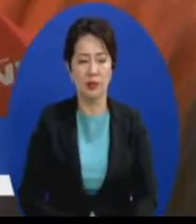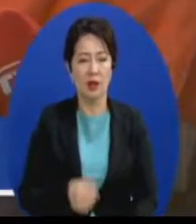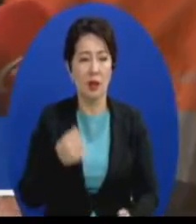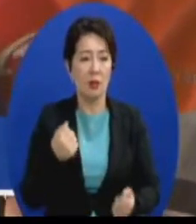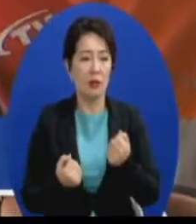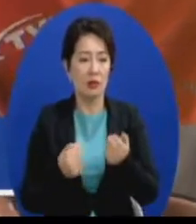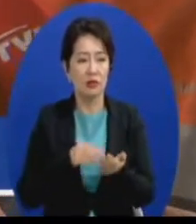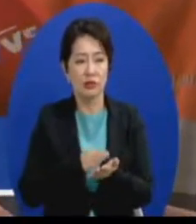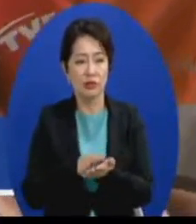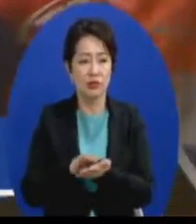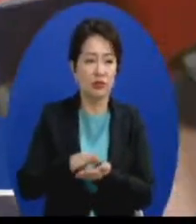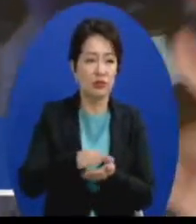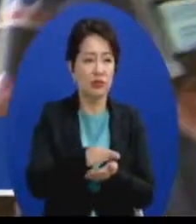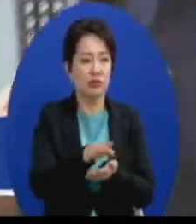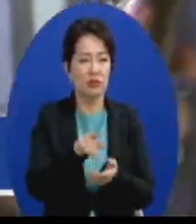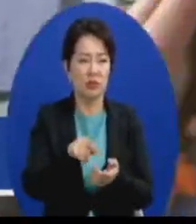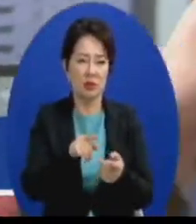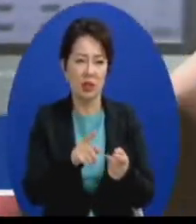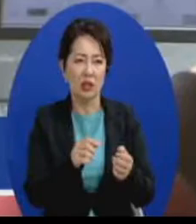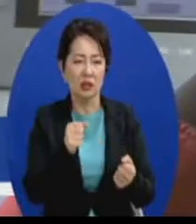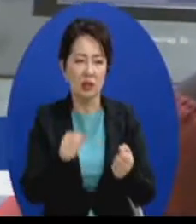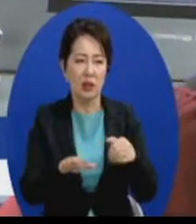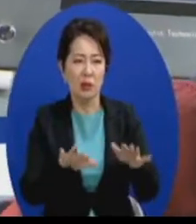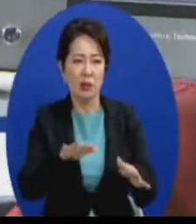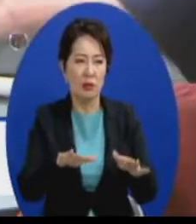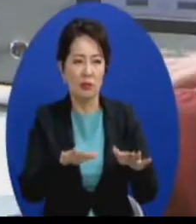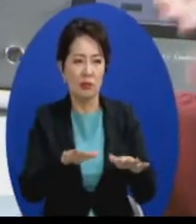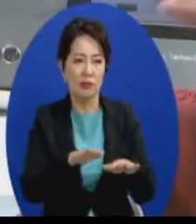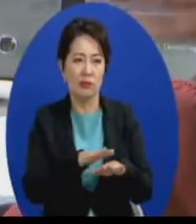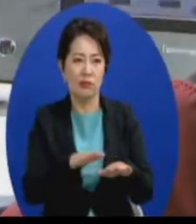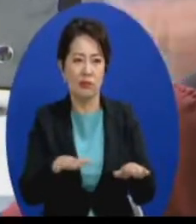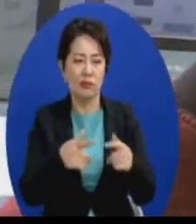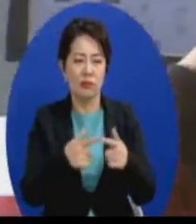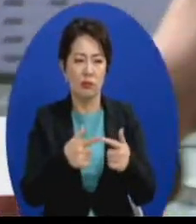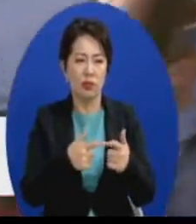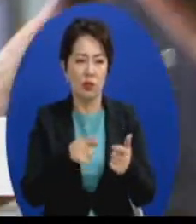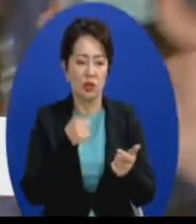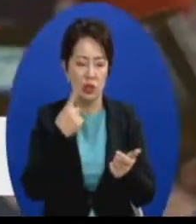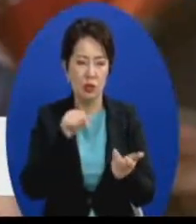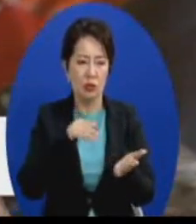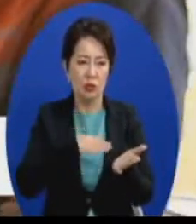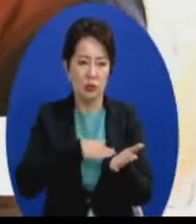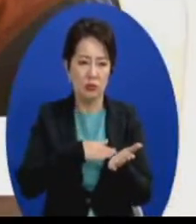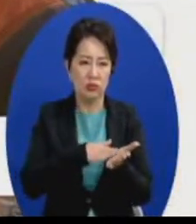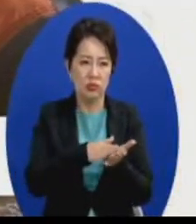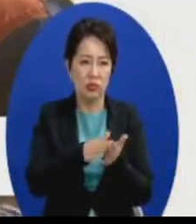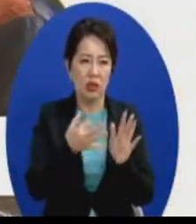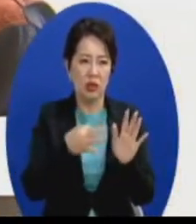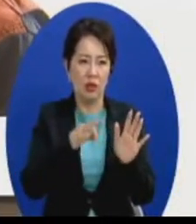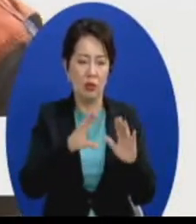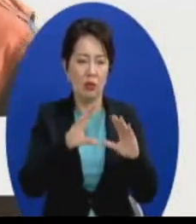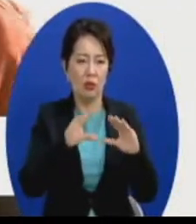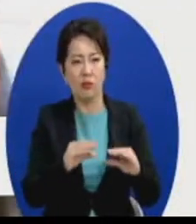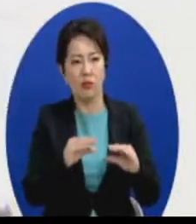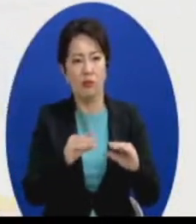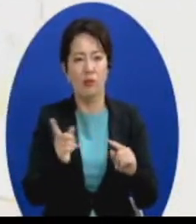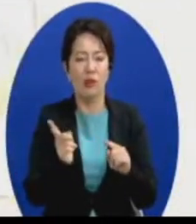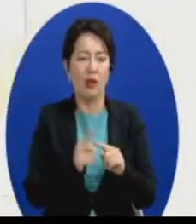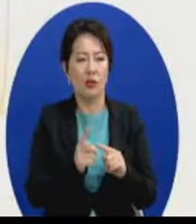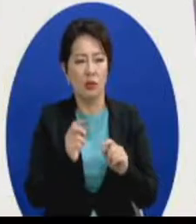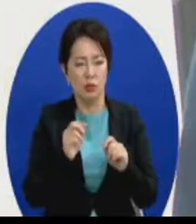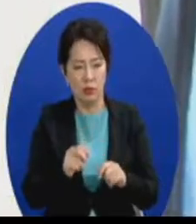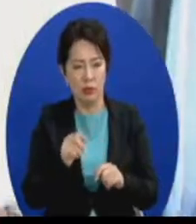бол замыг тогтворжуулдаг машин байна. Энэ машин нэг удаа явуултаараа замыг 80% тогтворжуулдаг машин байна.